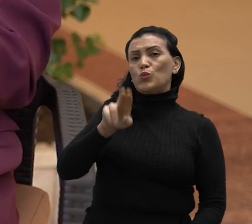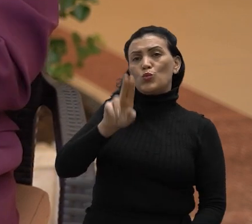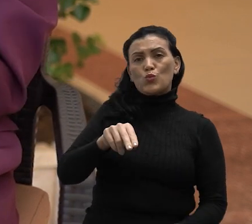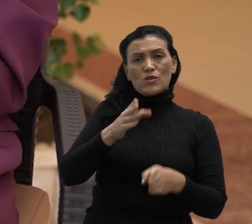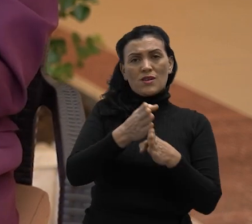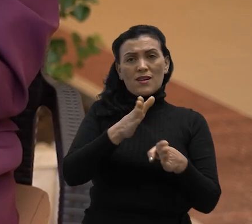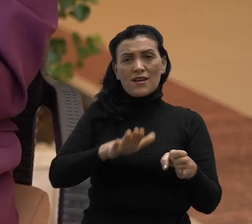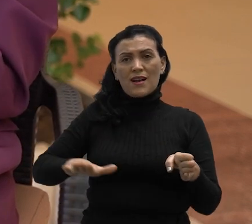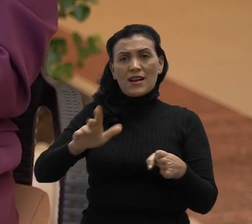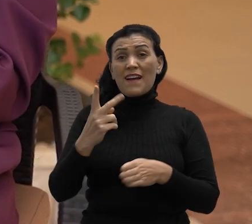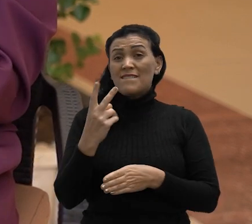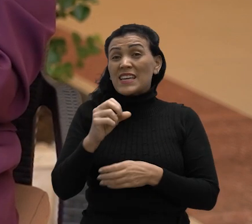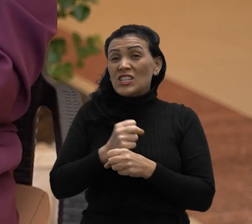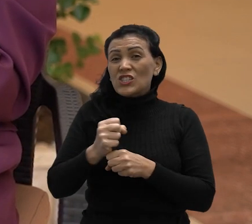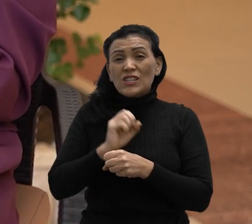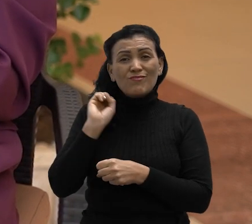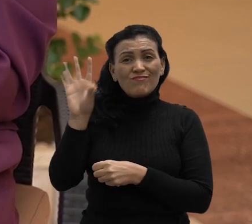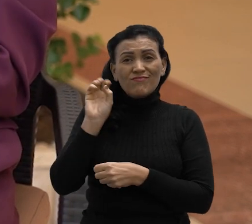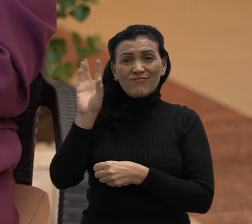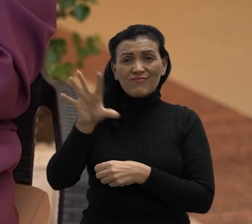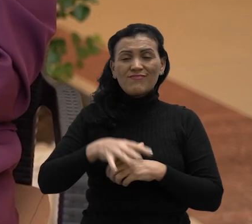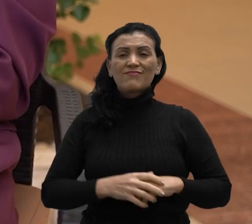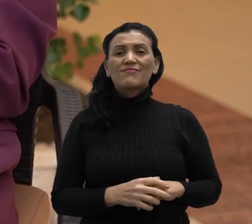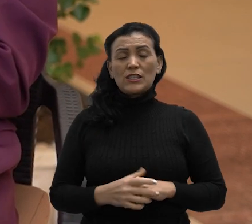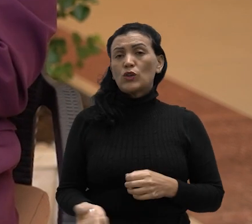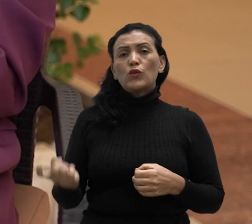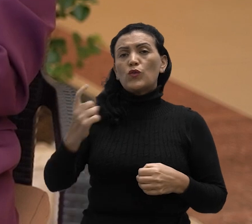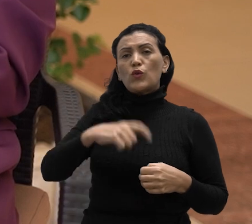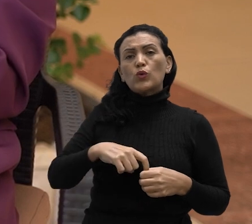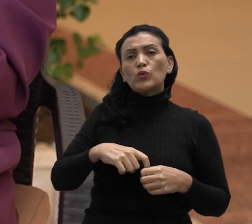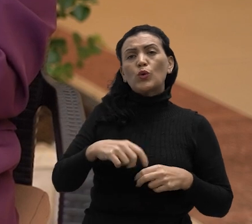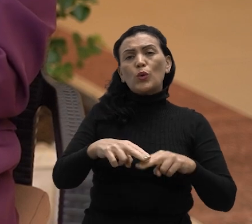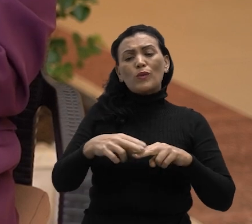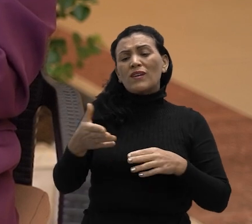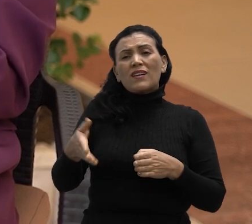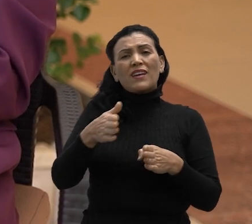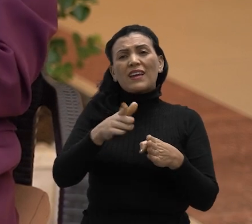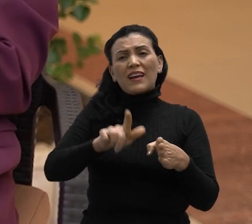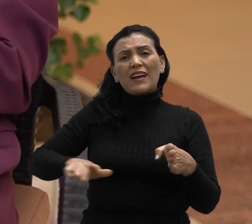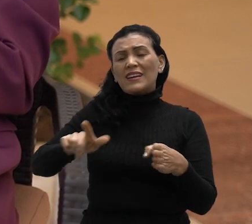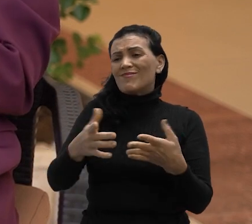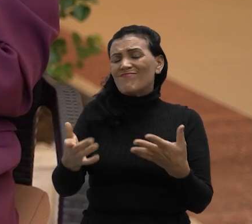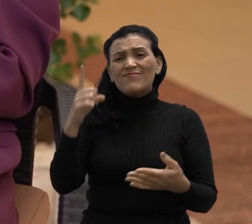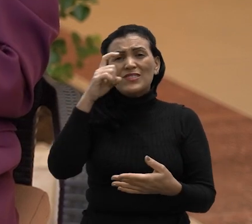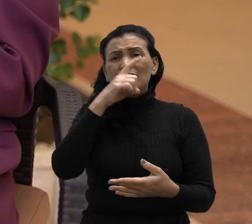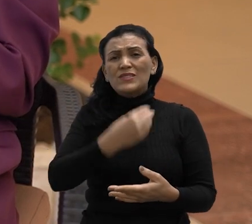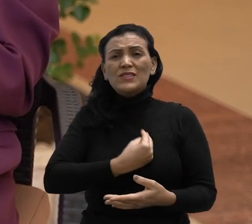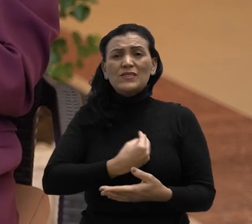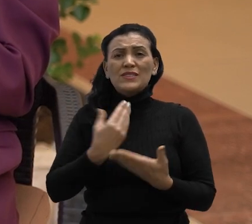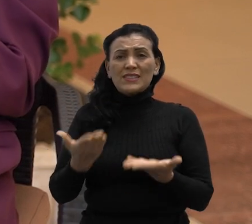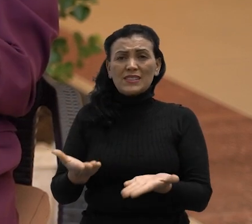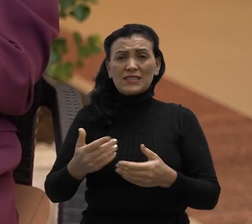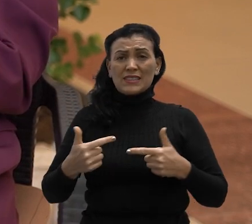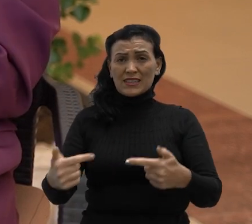هجرة وهينهم، يعني تقريبا صار له 20 سنة ما نزل غزة بسبب الوضع اللي في غزة والحصار. بعدها